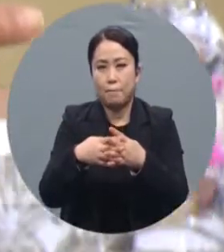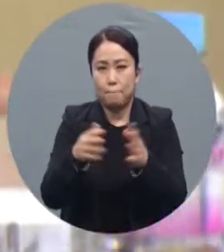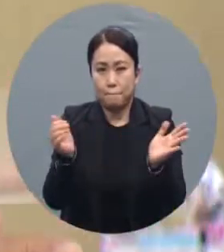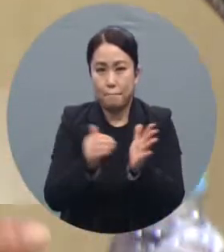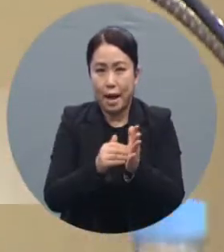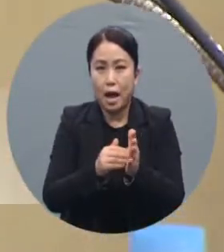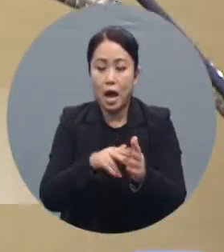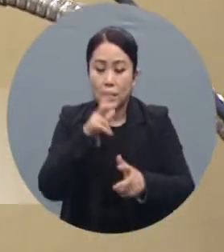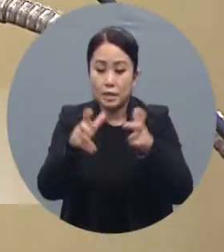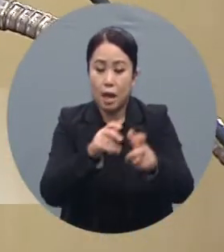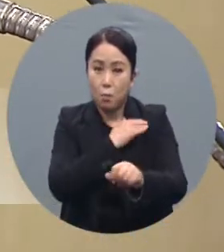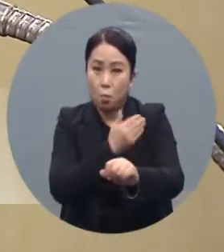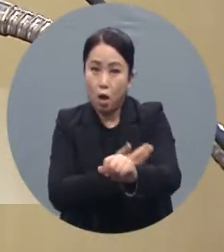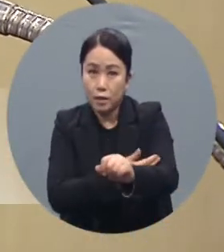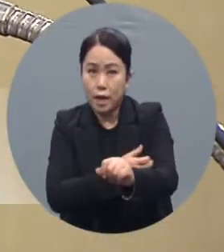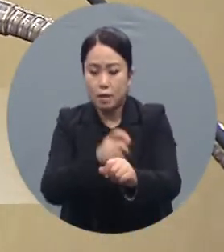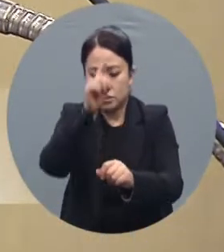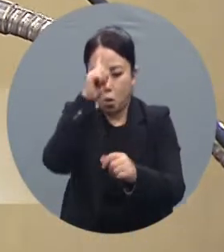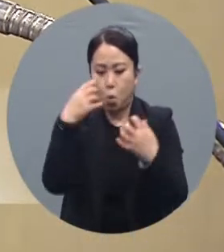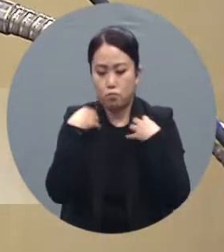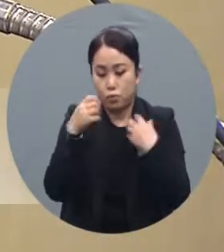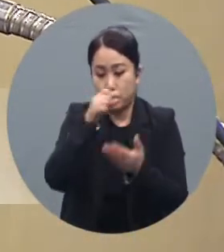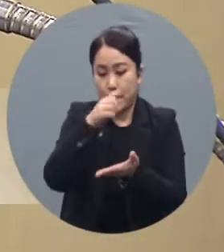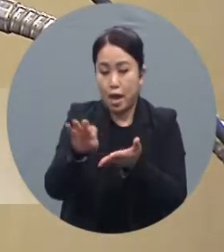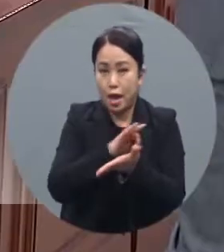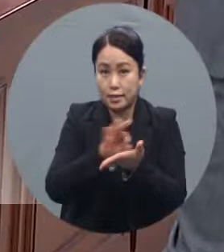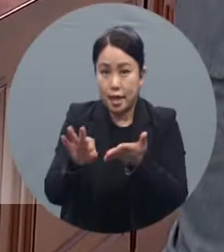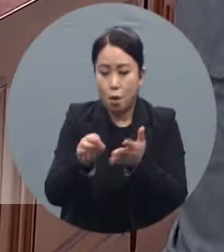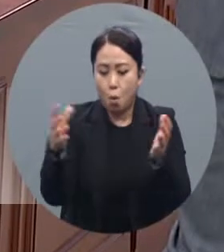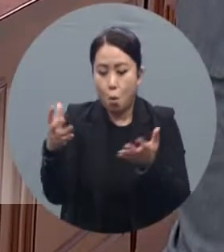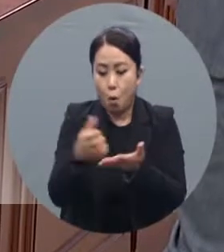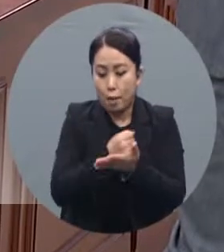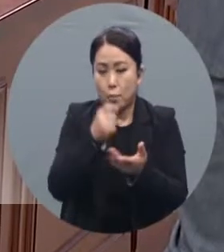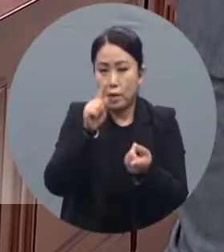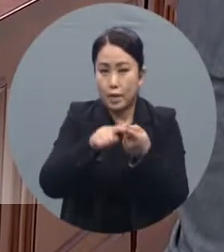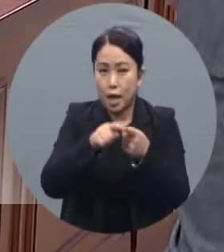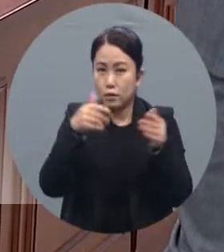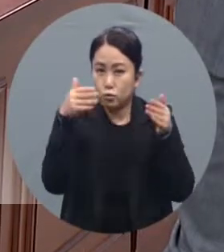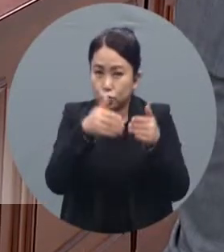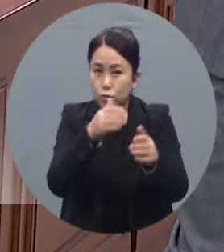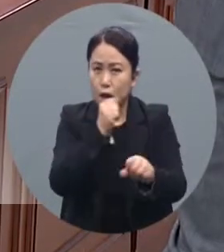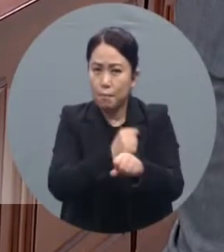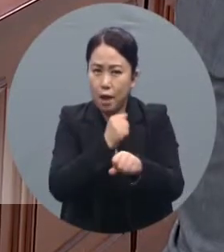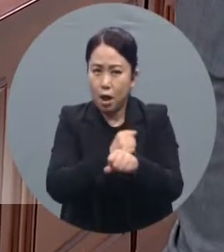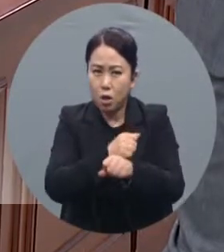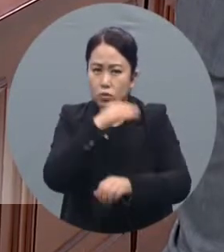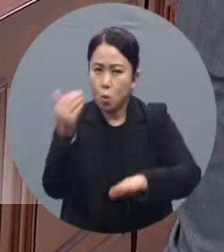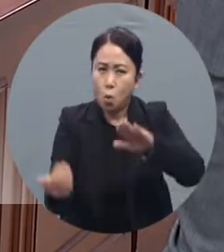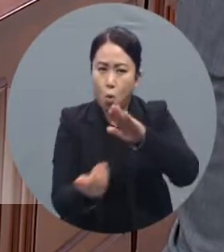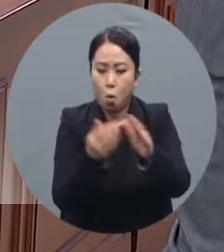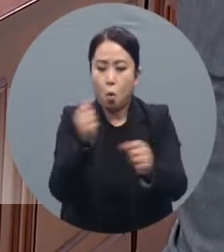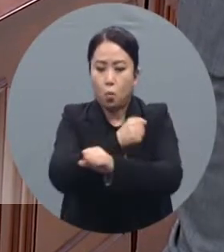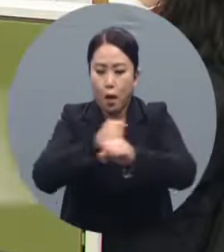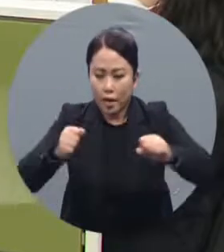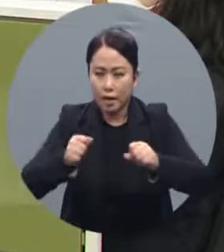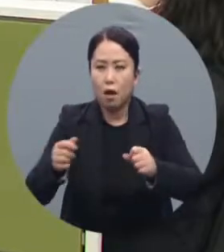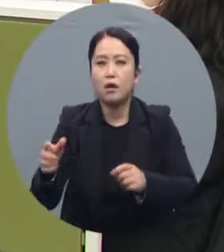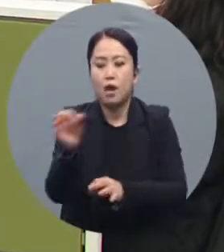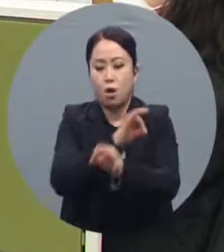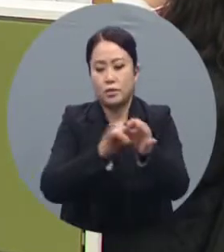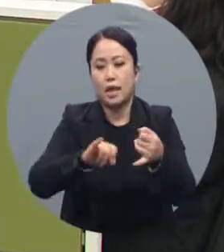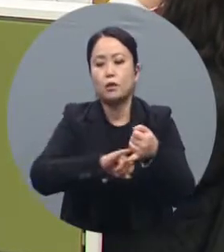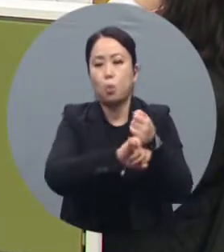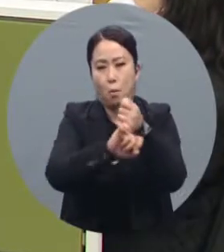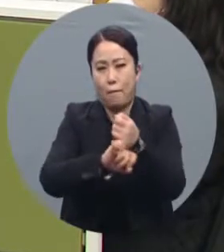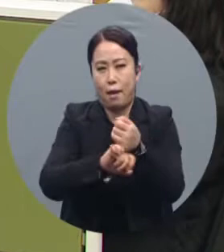사업 권한과 정부 예산 확보에 초점을 둔 부울경 초광역 경제동맹을 출범하기로 했습니다.